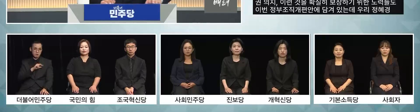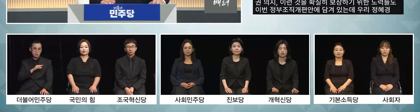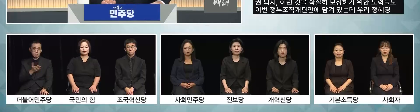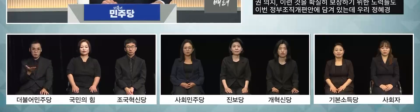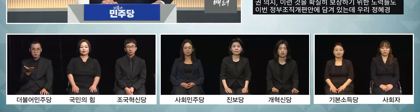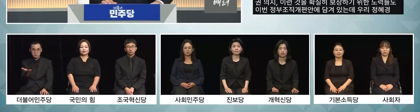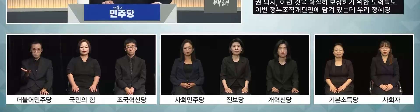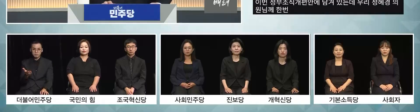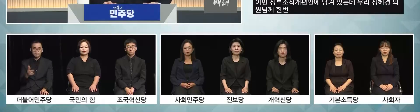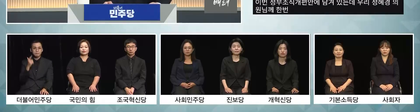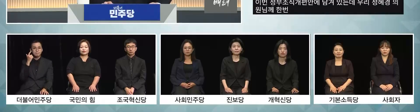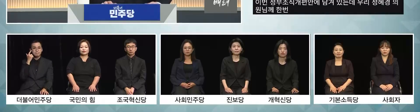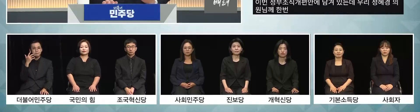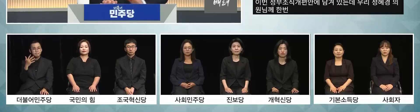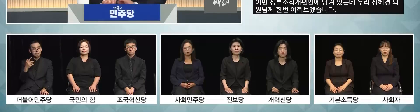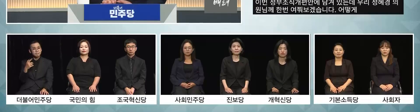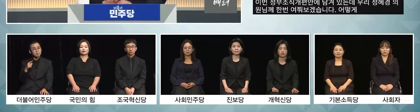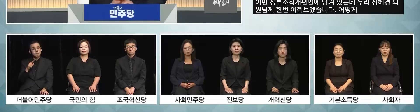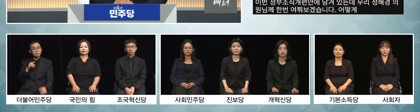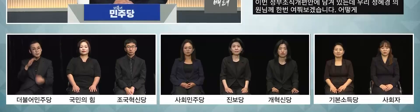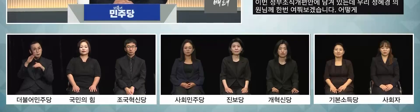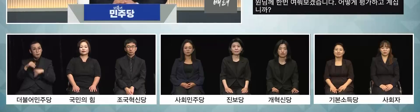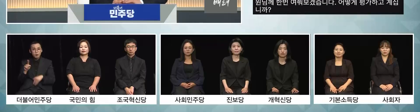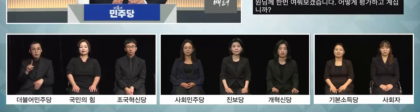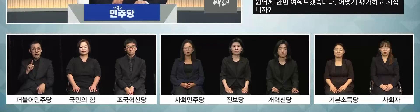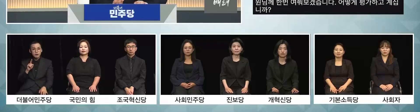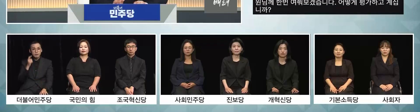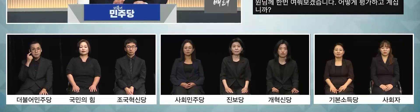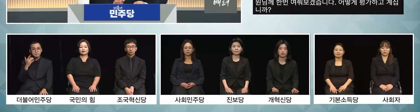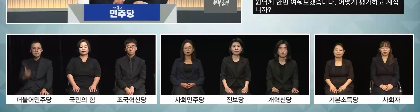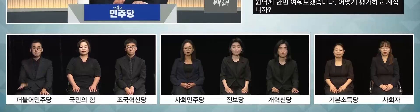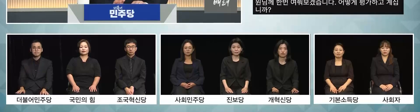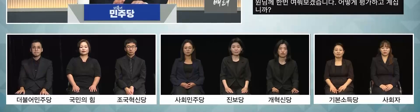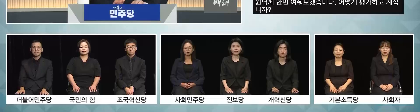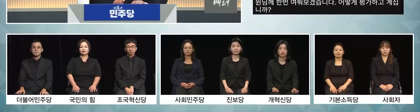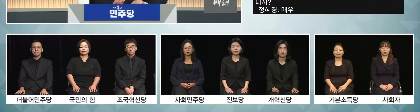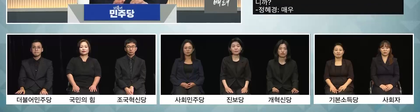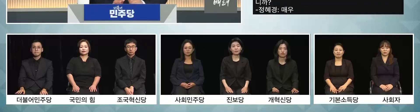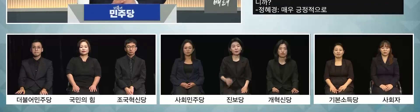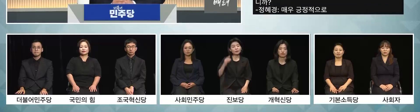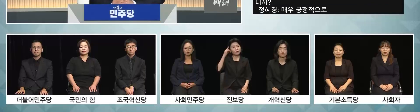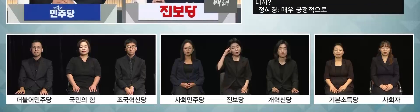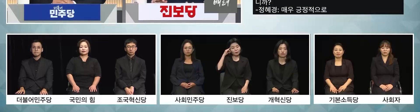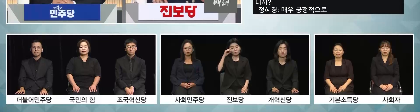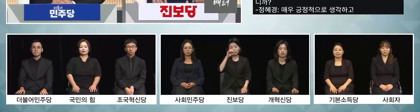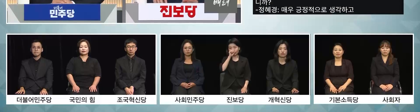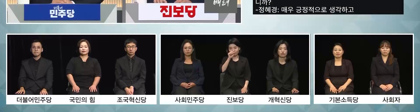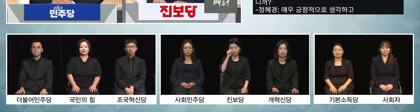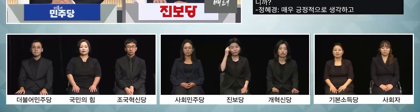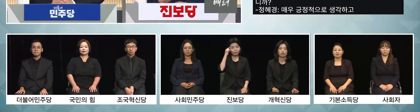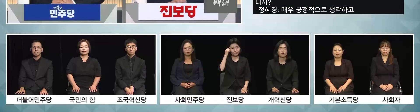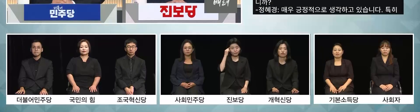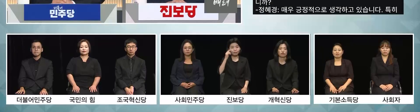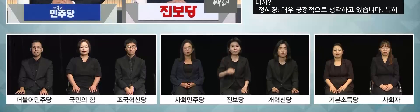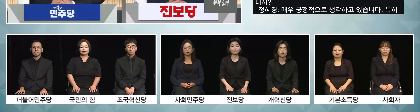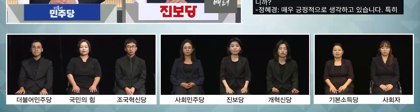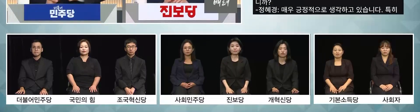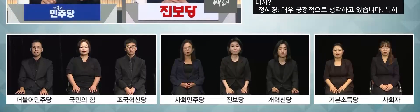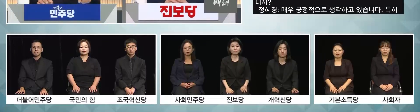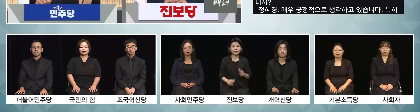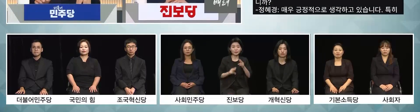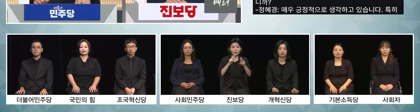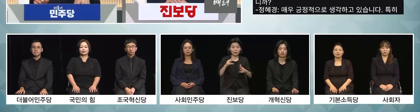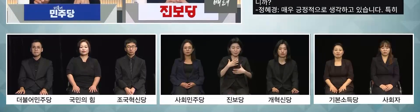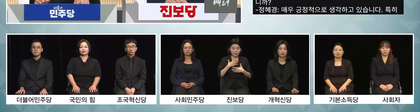한번 여쭤보겠습니다. 어떻게 평가하고 계십니까? 예, 매우 긍정적으로 생각하고 있습니다. 특히 이제 산업